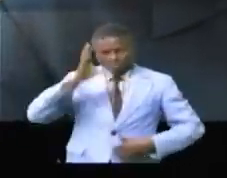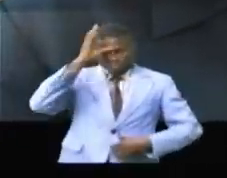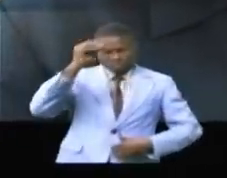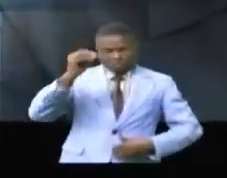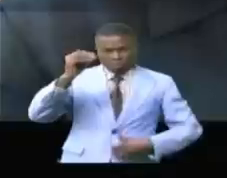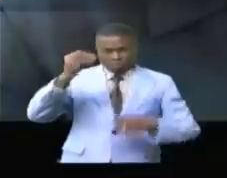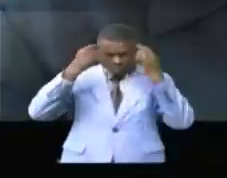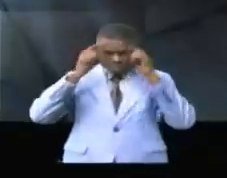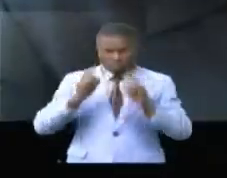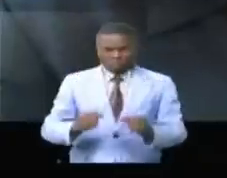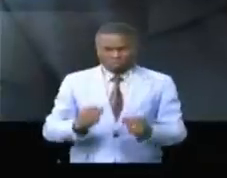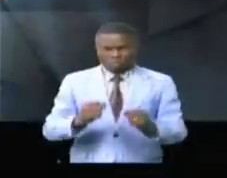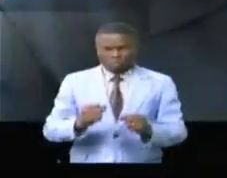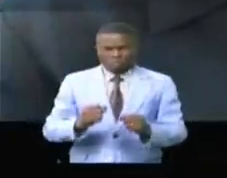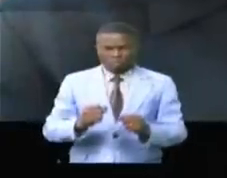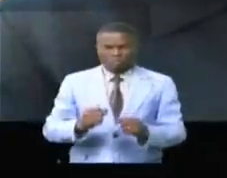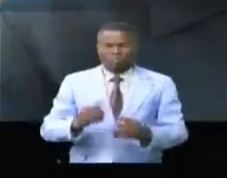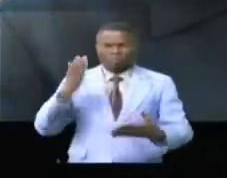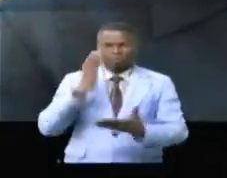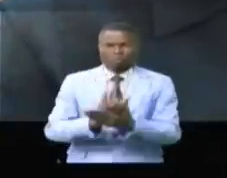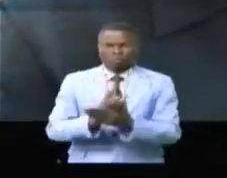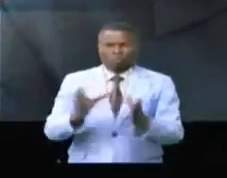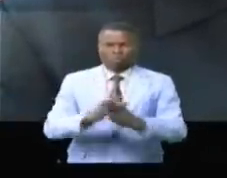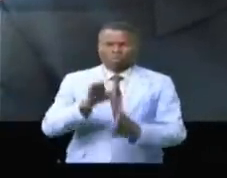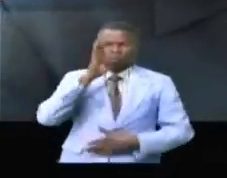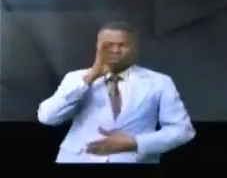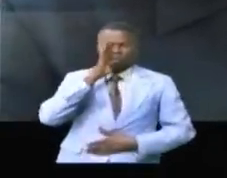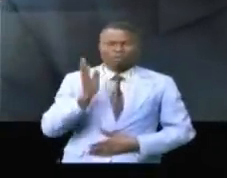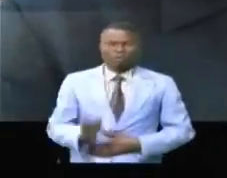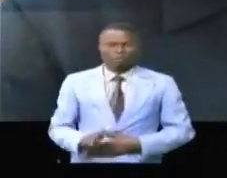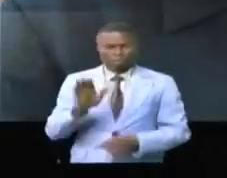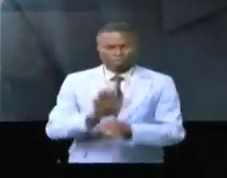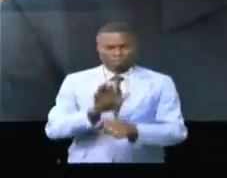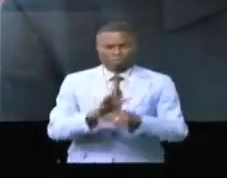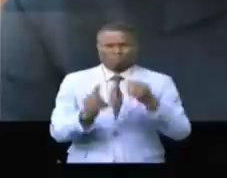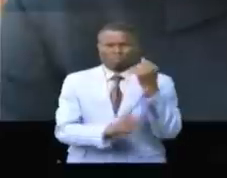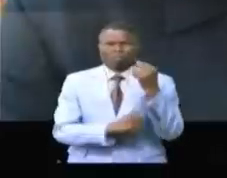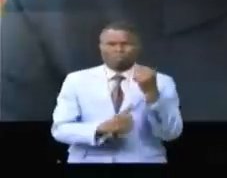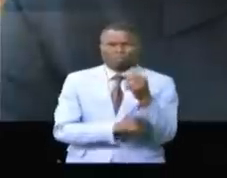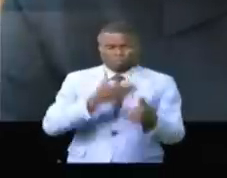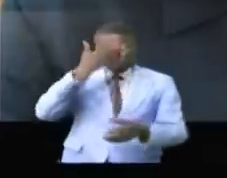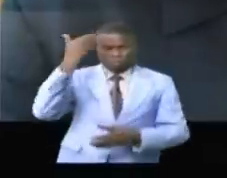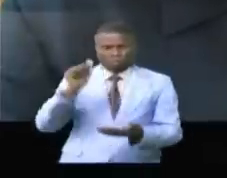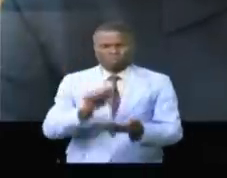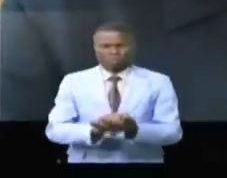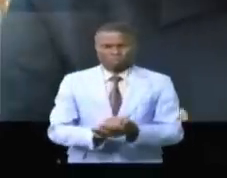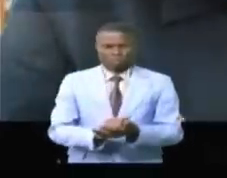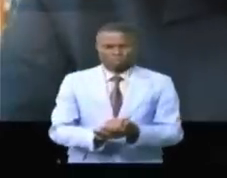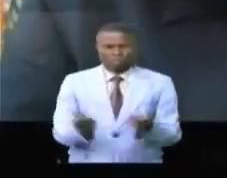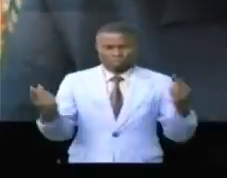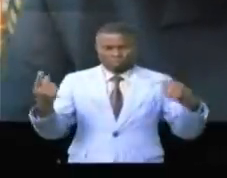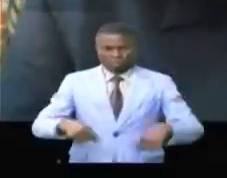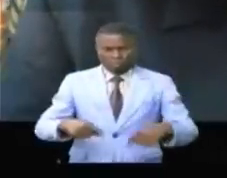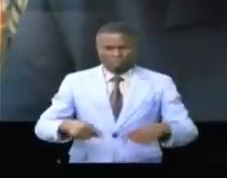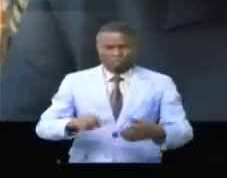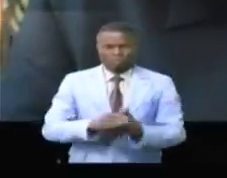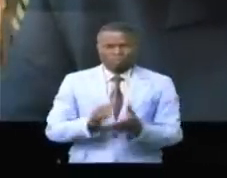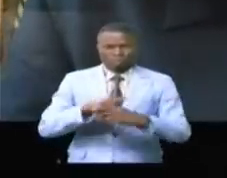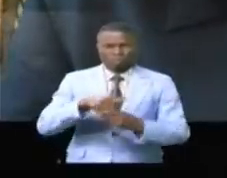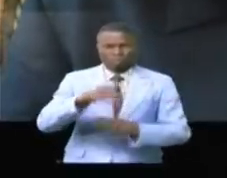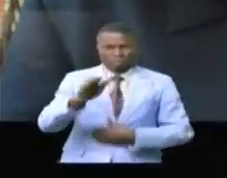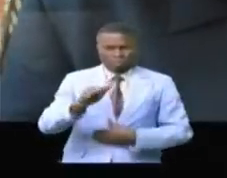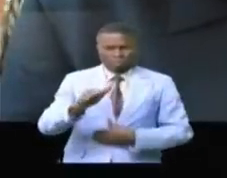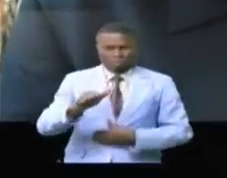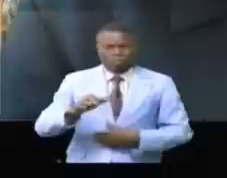dû faire la rupture avec les Belges. Beaucoup de personnes ne l'ignorent. Quand il a sorti